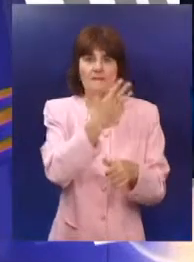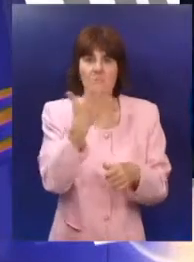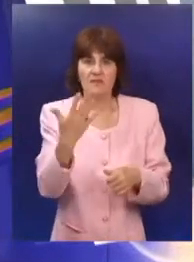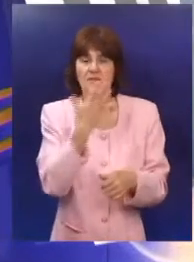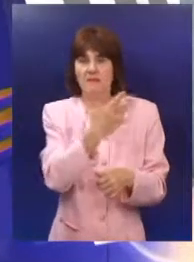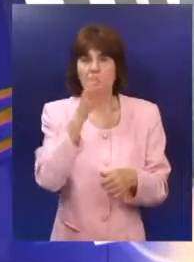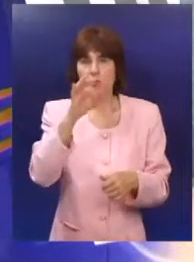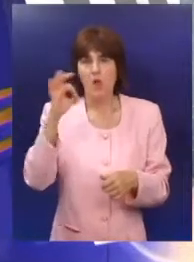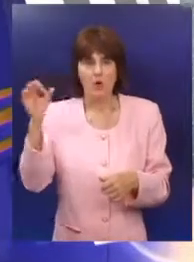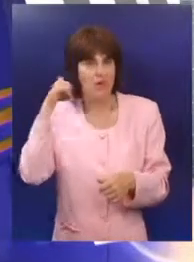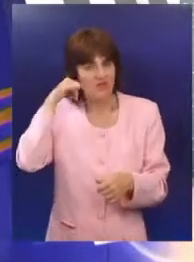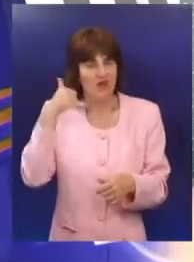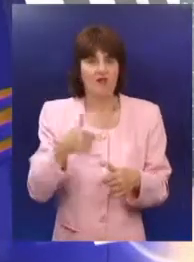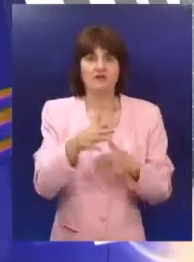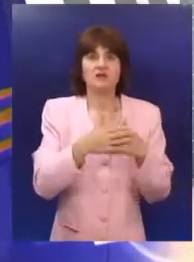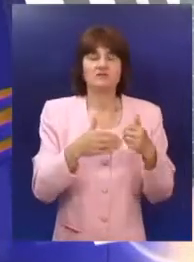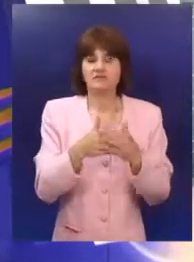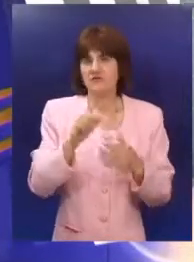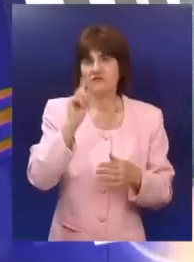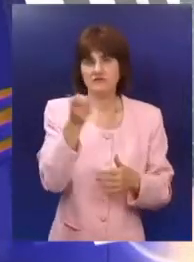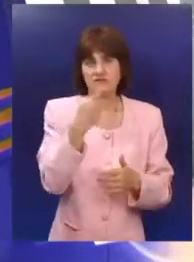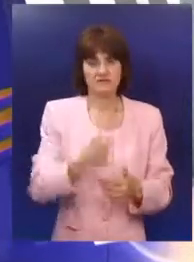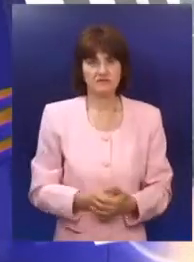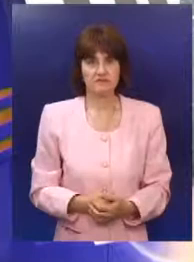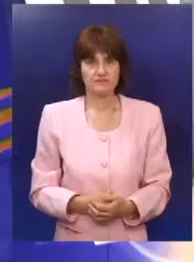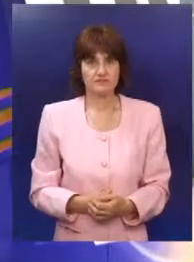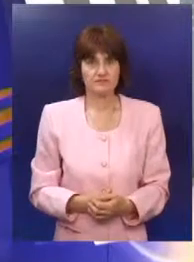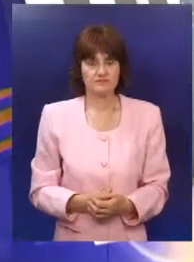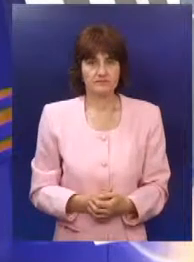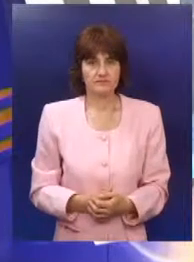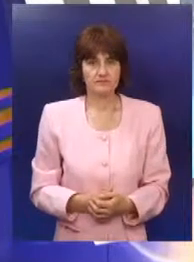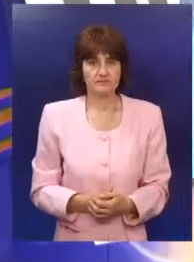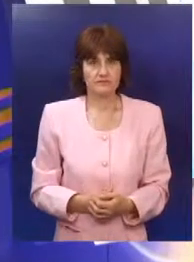555-050. Za sada su projektom zadovoljni i penzioneri i majstori.